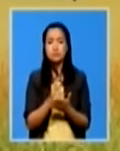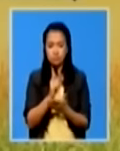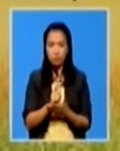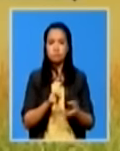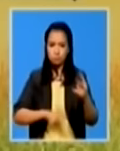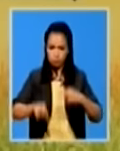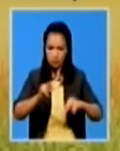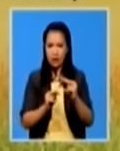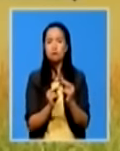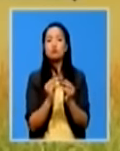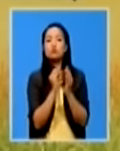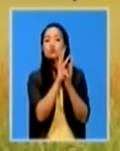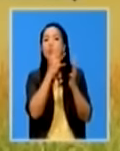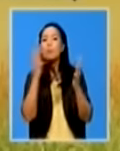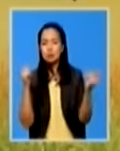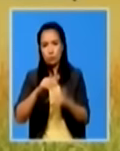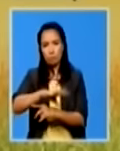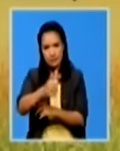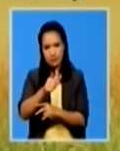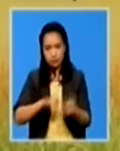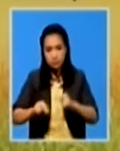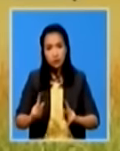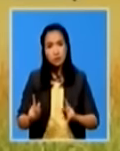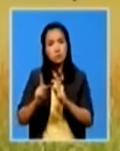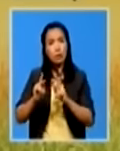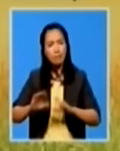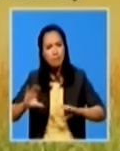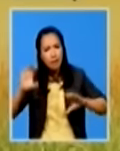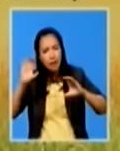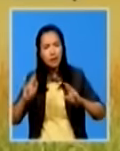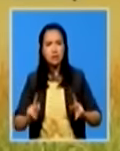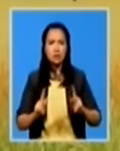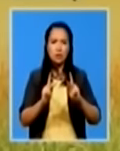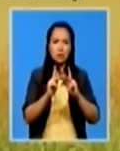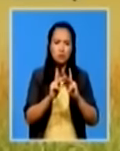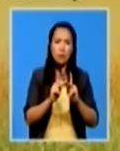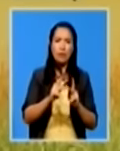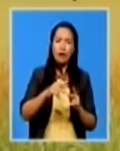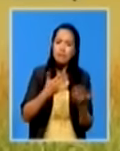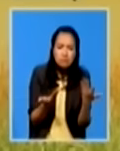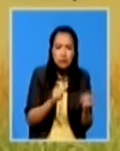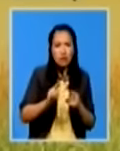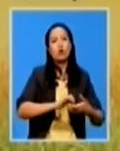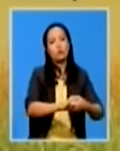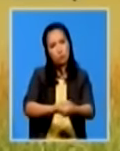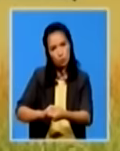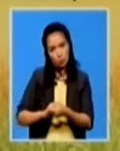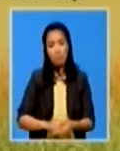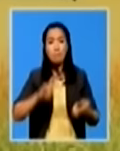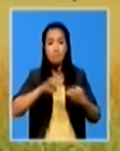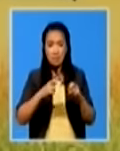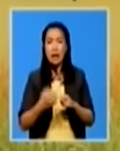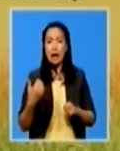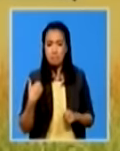จากนั้นผมขอให้กระทรวงมหาดไทยกระทรวงคมนาคมกระทรวงพลังงานได้มีการบูรณาการเพื่อแก้ปัญหาร่วมกันปัญหาไม่สามารถจะแก้ได้แ